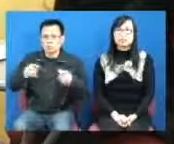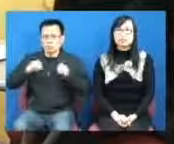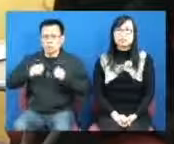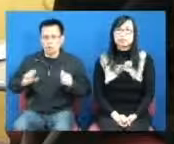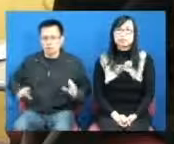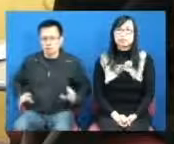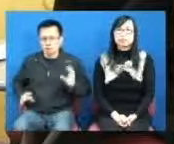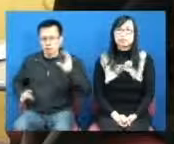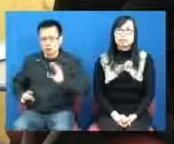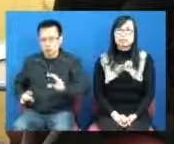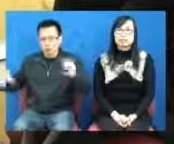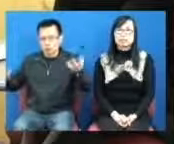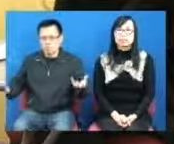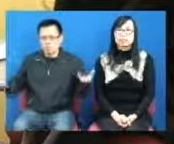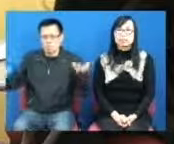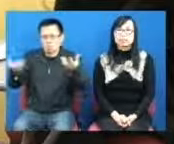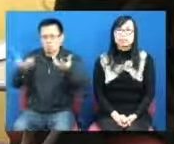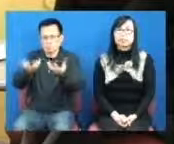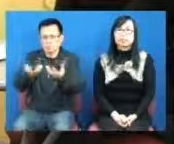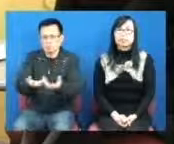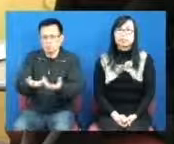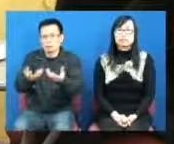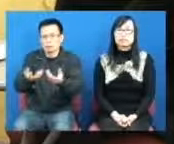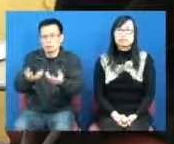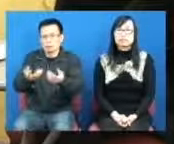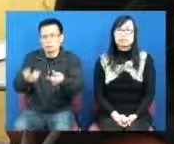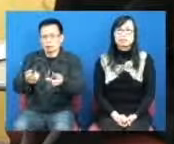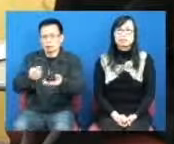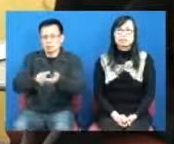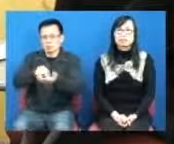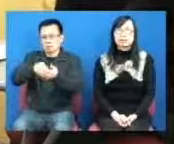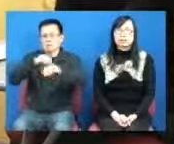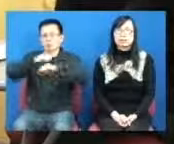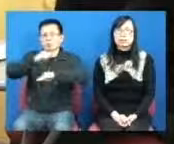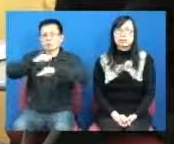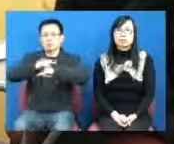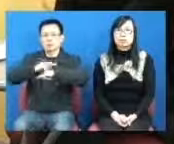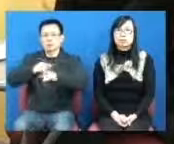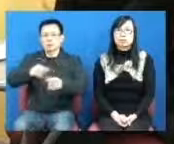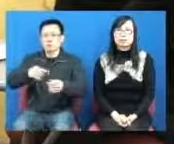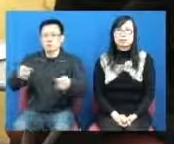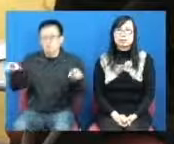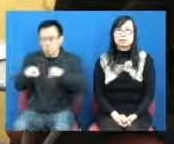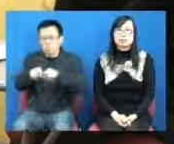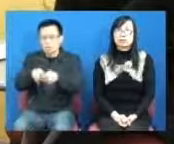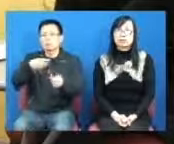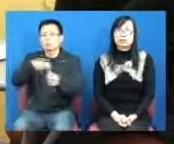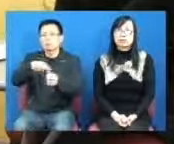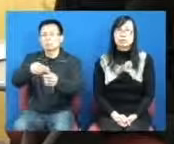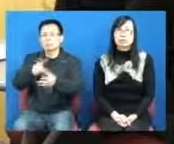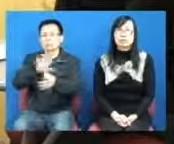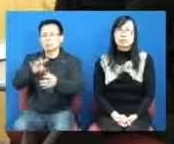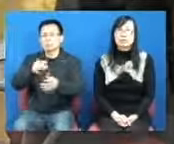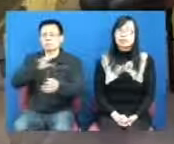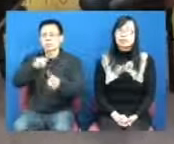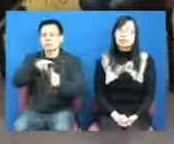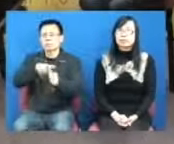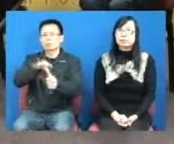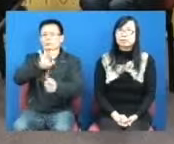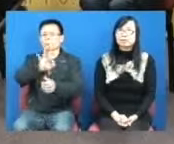公司設立一個立基金然後大家去供款但就不是強制性這筆